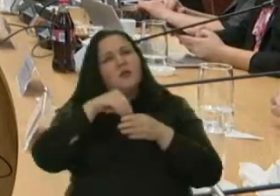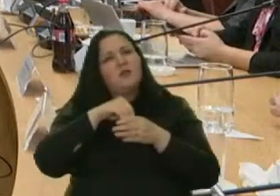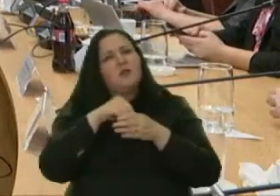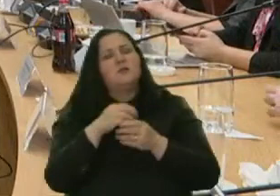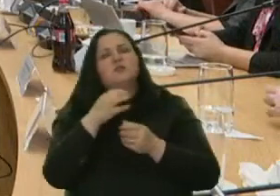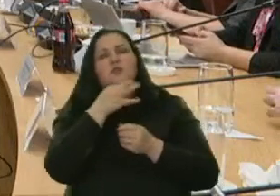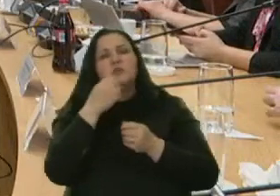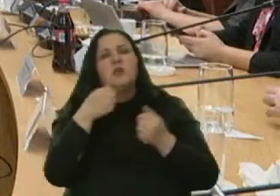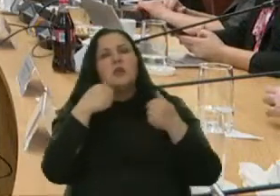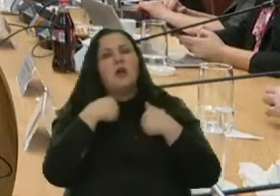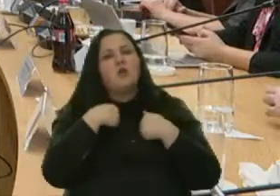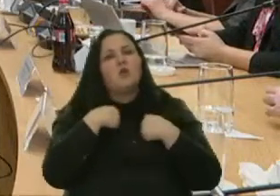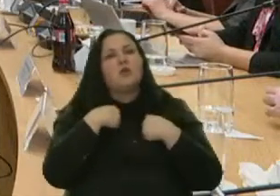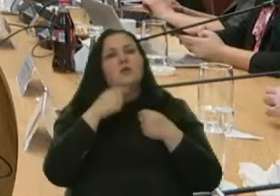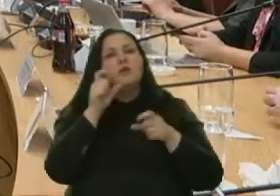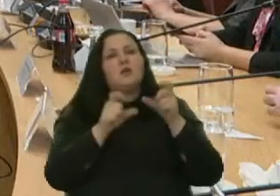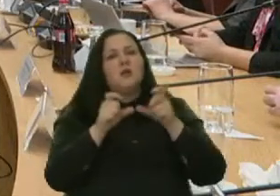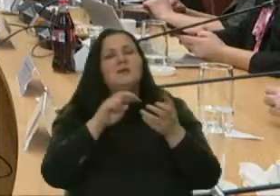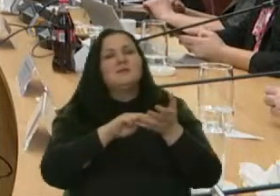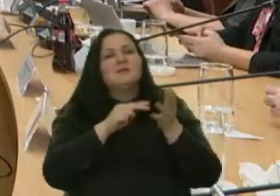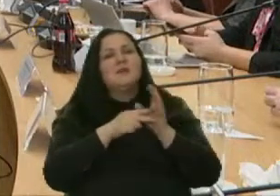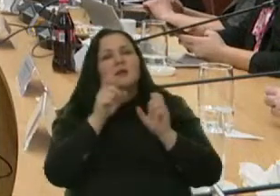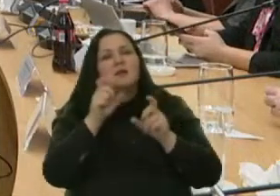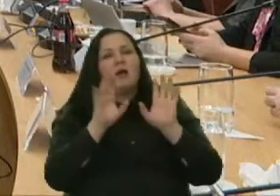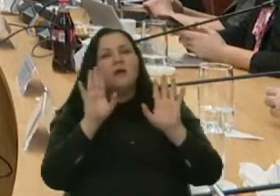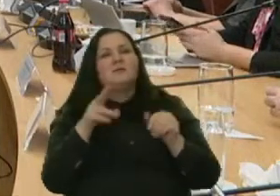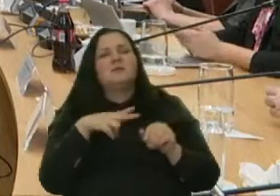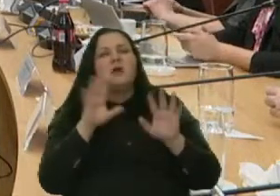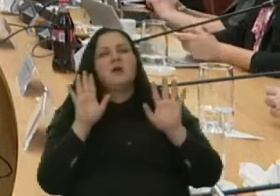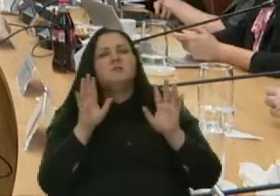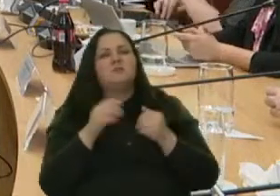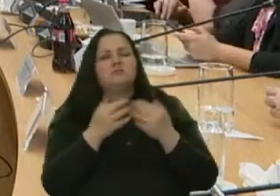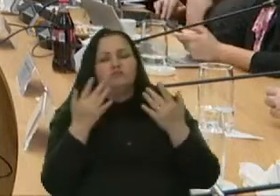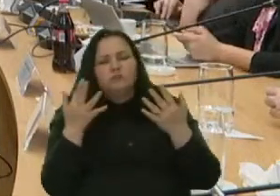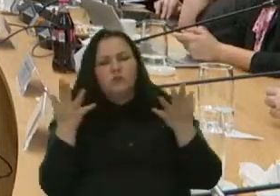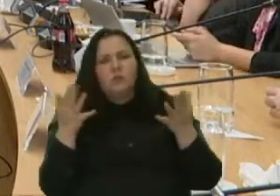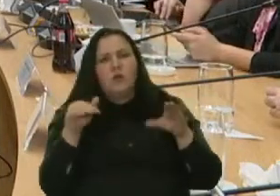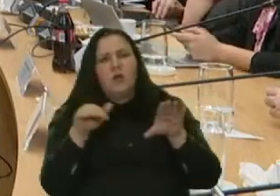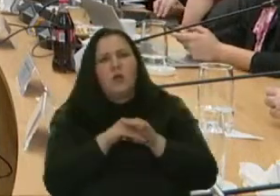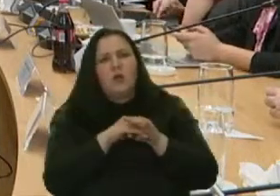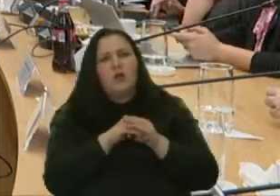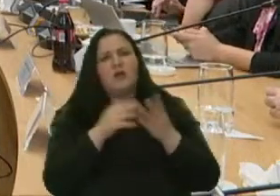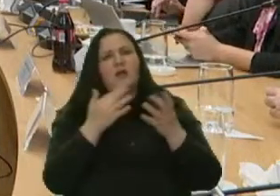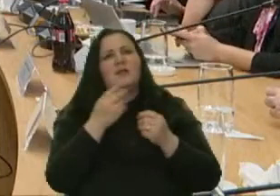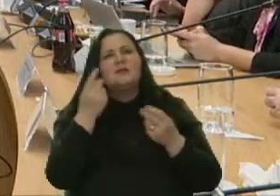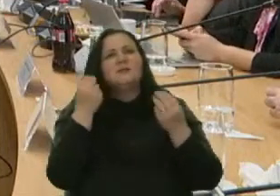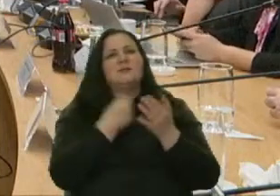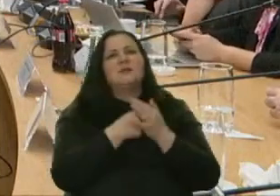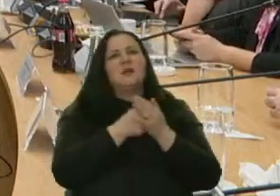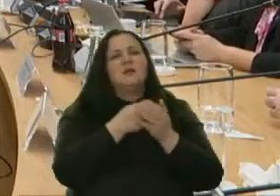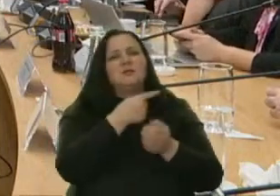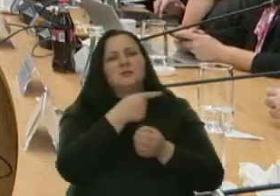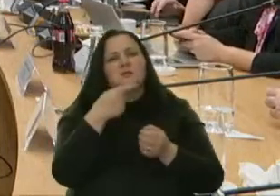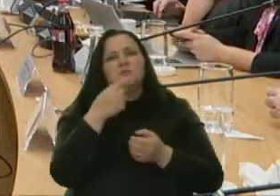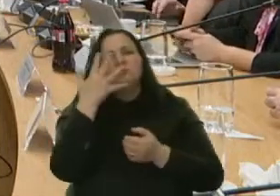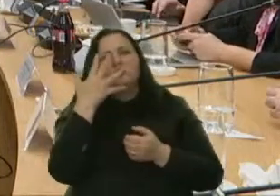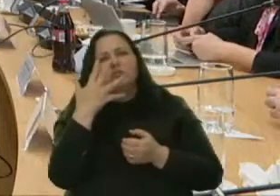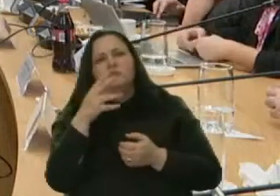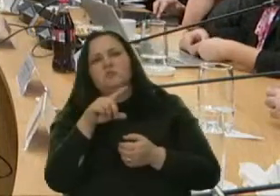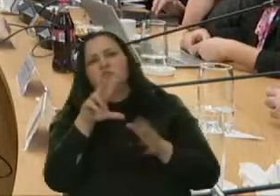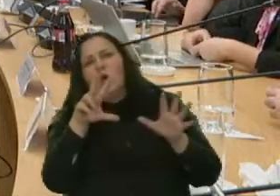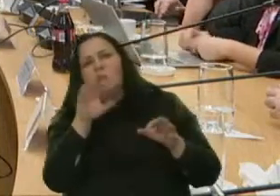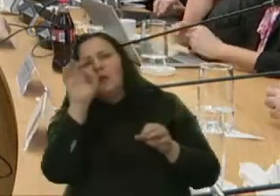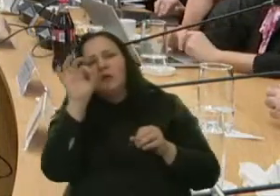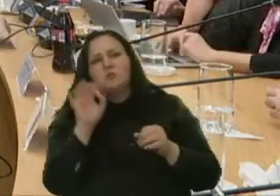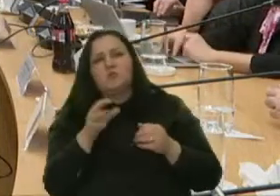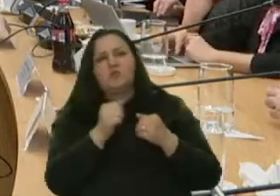uitați la noi în creșă la noi la sistemul de creșă avem atâția ă angajați cărora li se micșorează salariul cu 5 8 10% sau